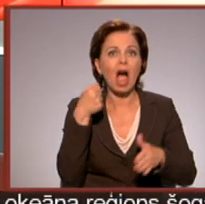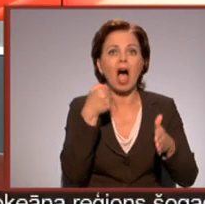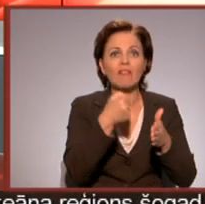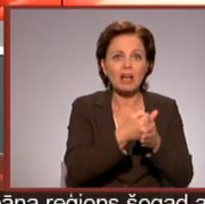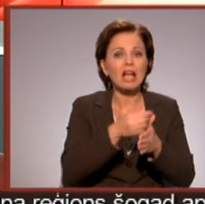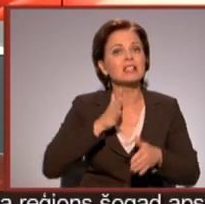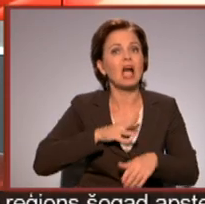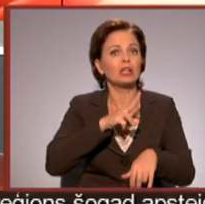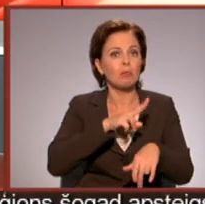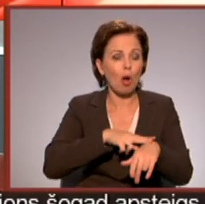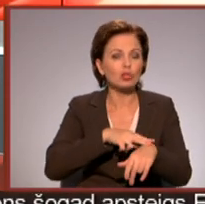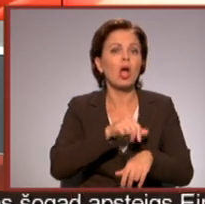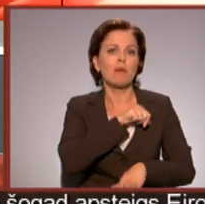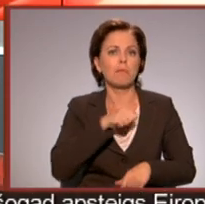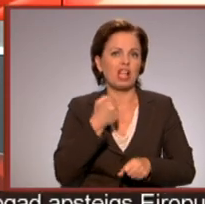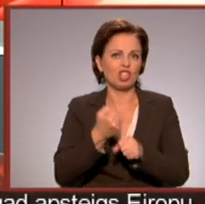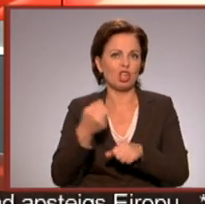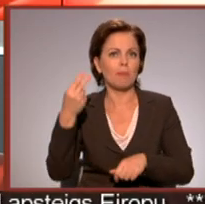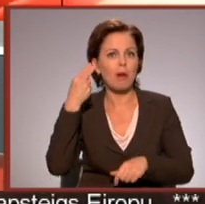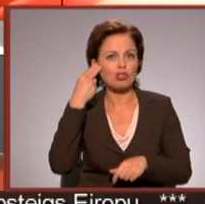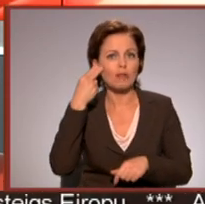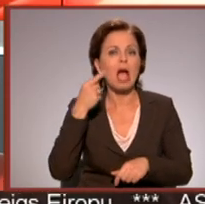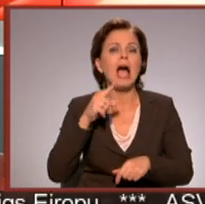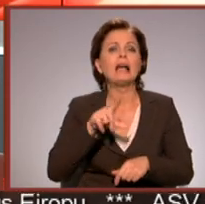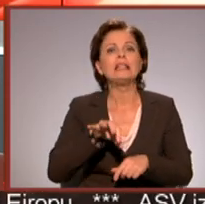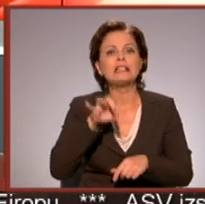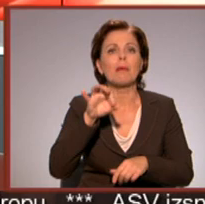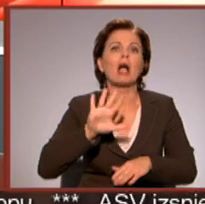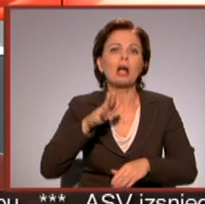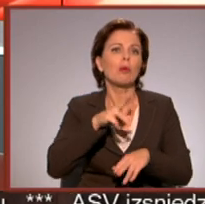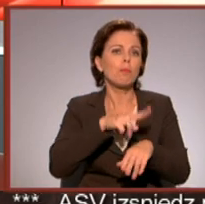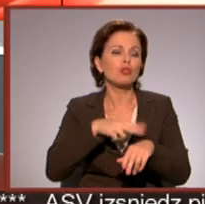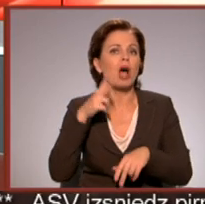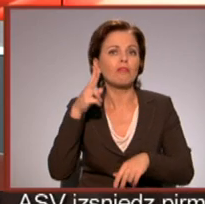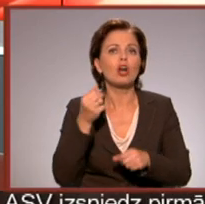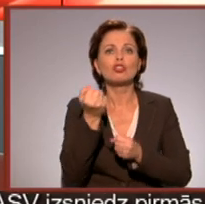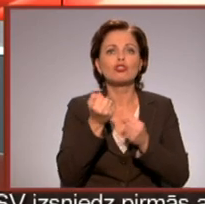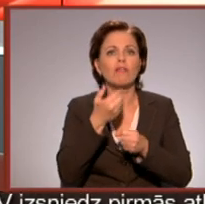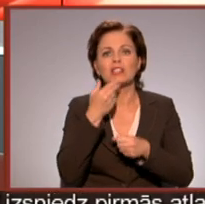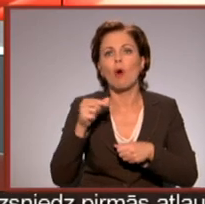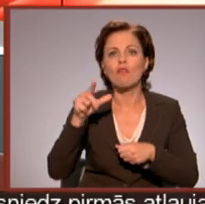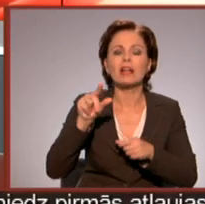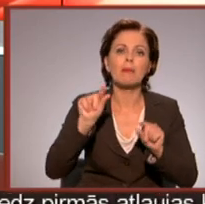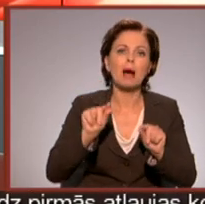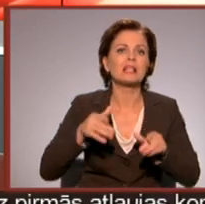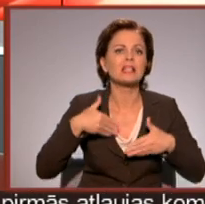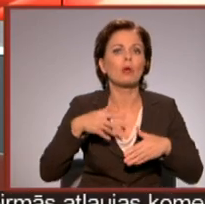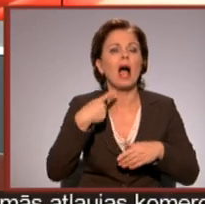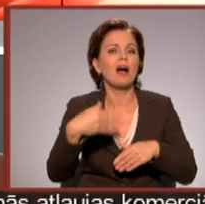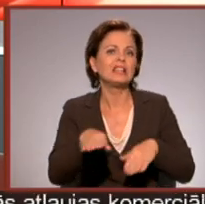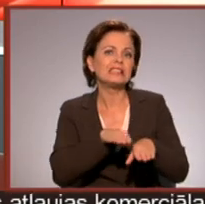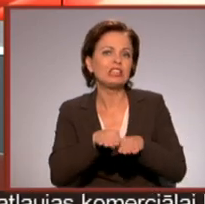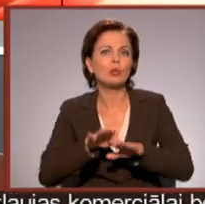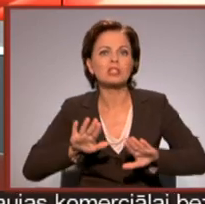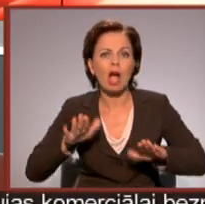ir izņēmuma gadījums. Policists apgalvo, ka šoferis nav bijis ne vairāk, ne mazāk satraukts kā citi līdzīgos gadījumos, tāpēc nav